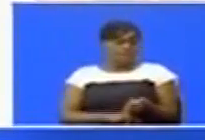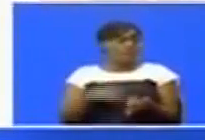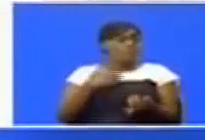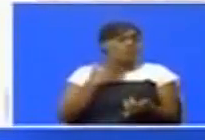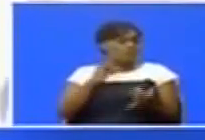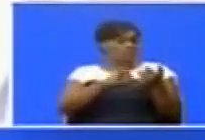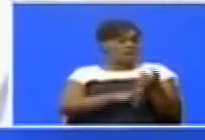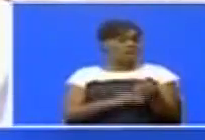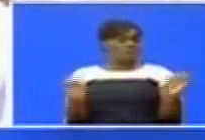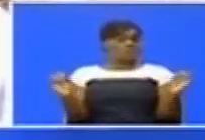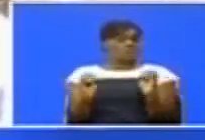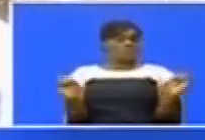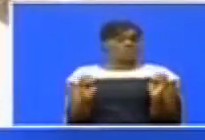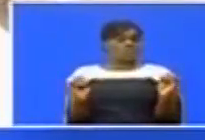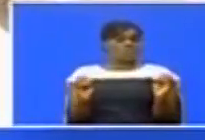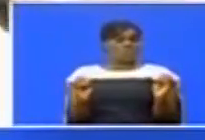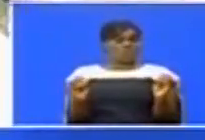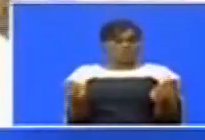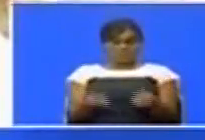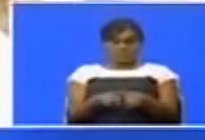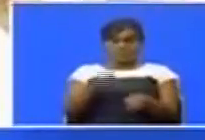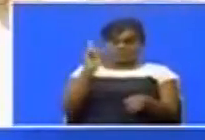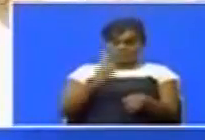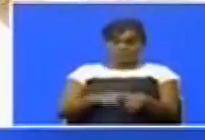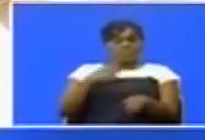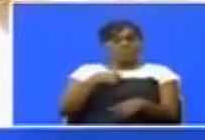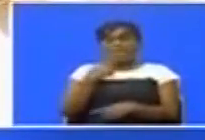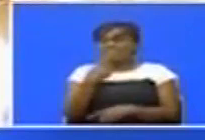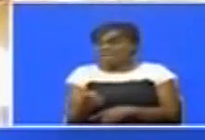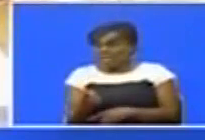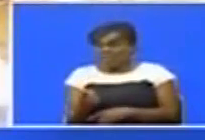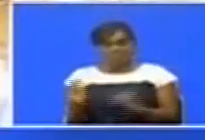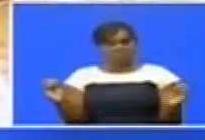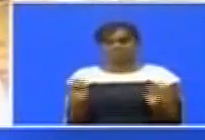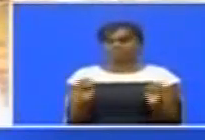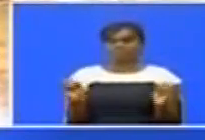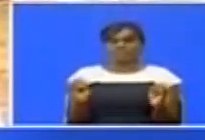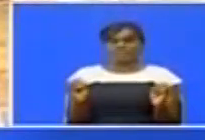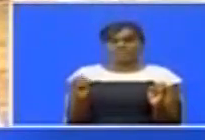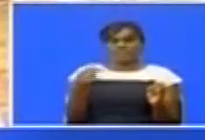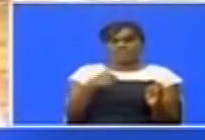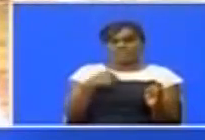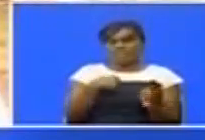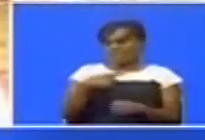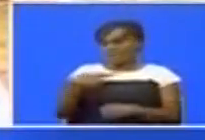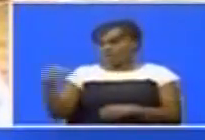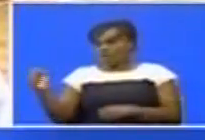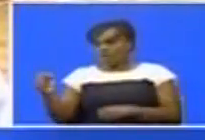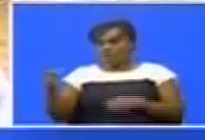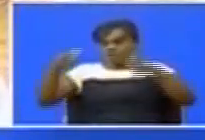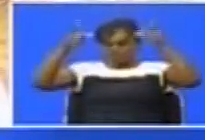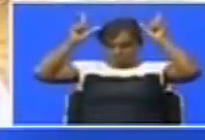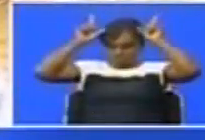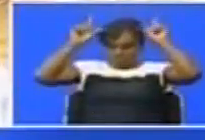kuolewa na pia kutairi. Saa ni venye sikuambia mbeleni na tairi. Nilienda kushunga jioni asubuhi